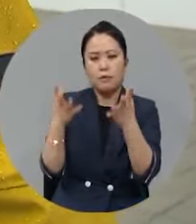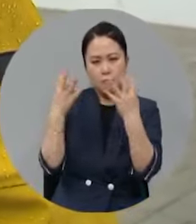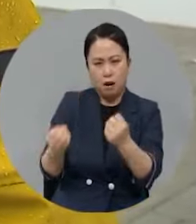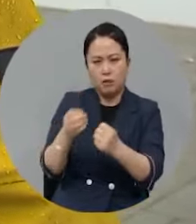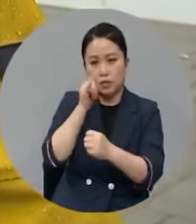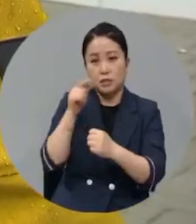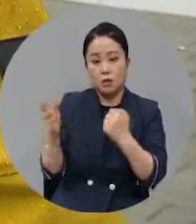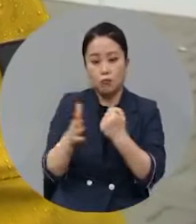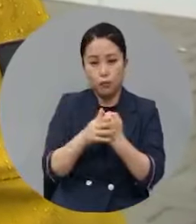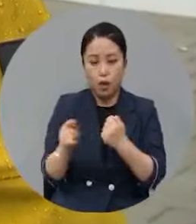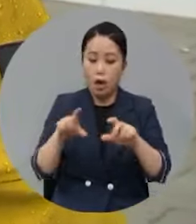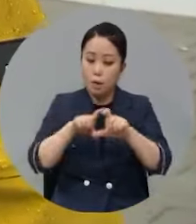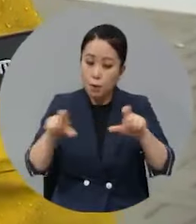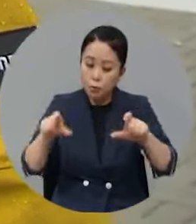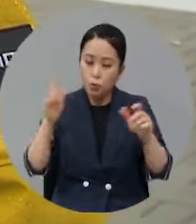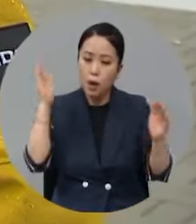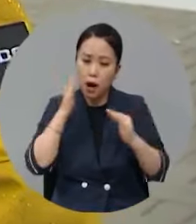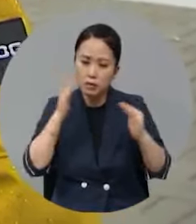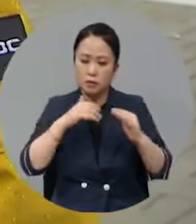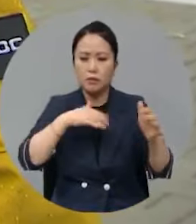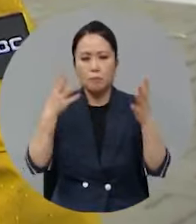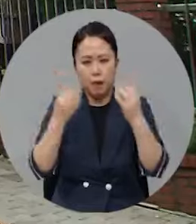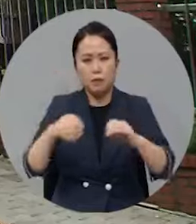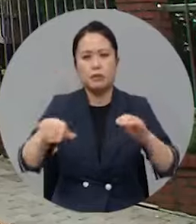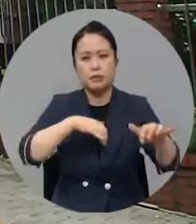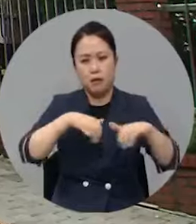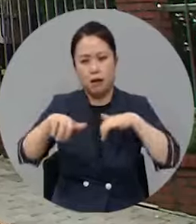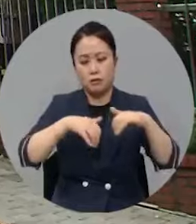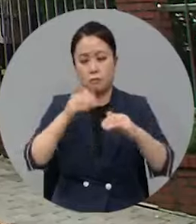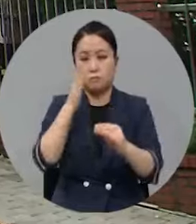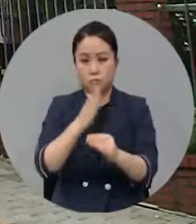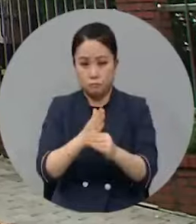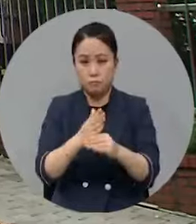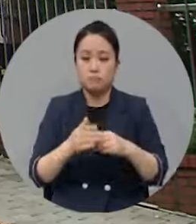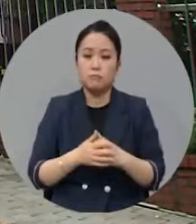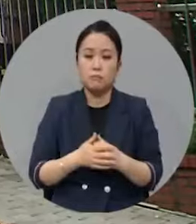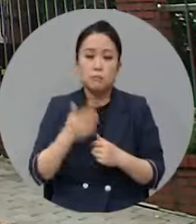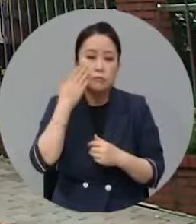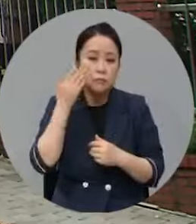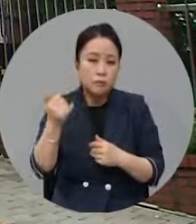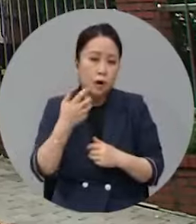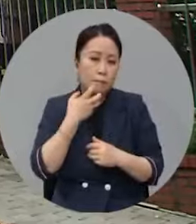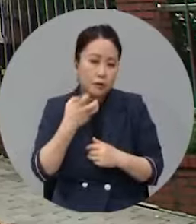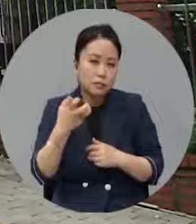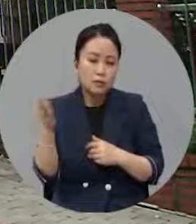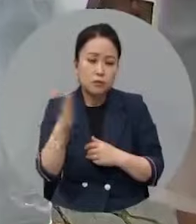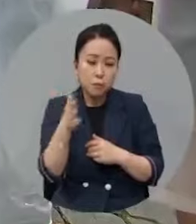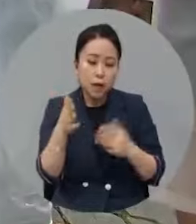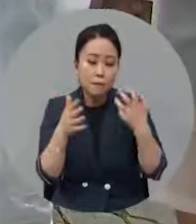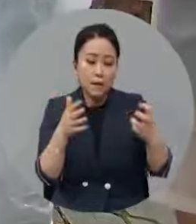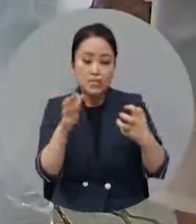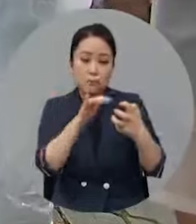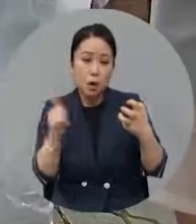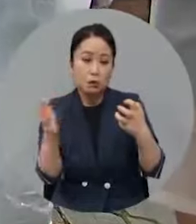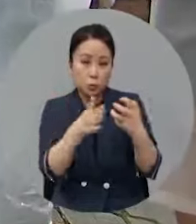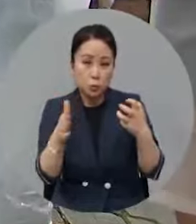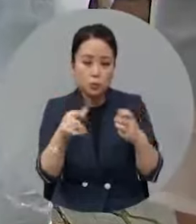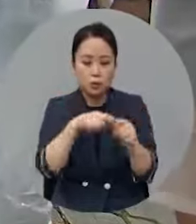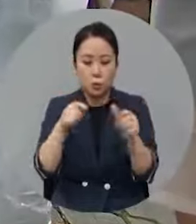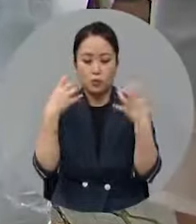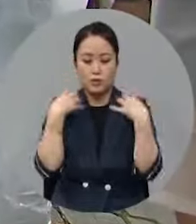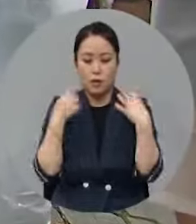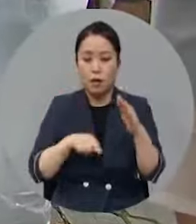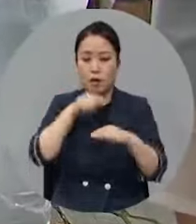많아서 평소 학생들의 통행이 잦습니다. 학부모 80여 명은 부산교육청 앞에 찾아가 사업 전면